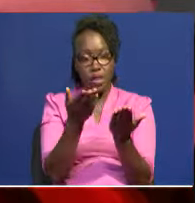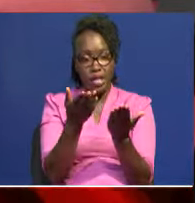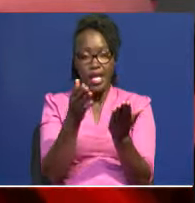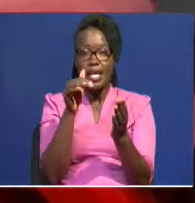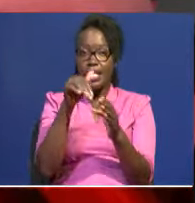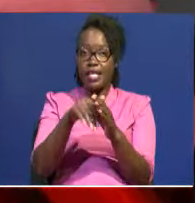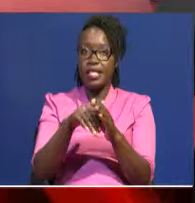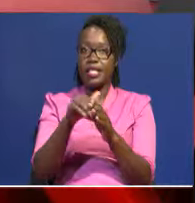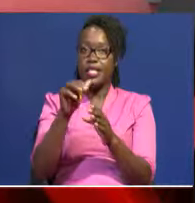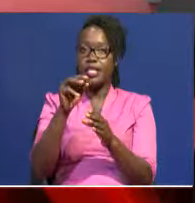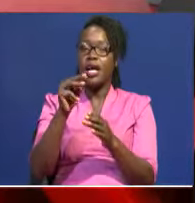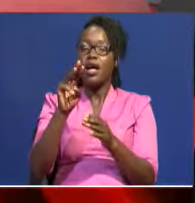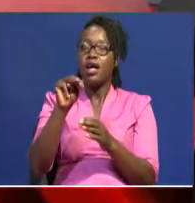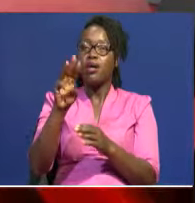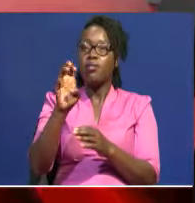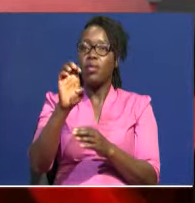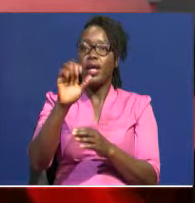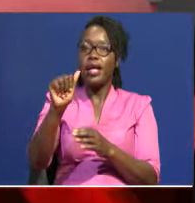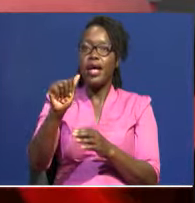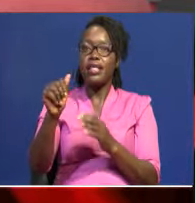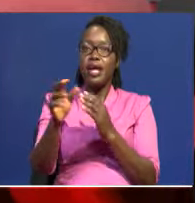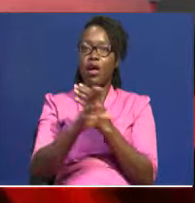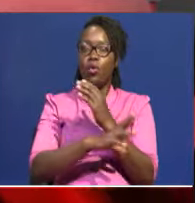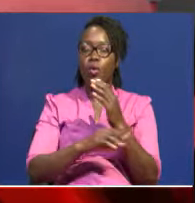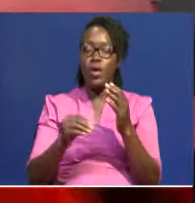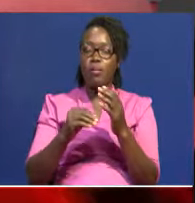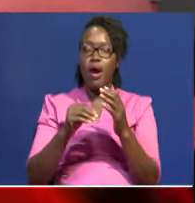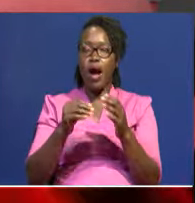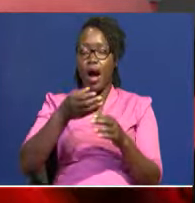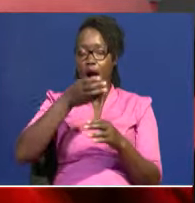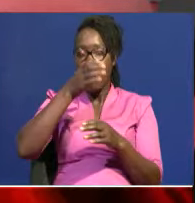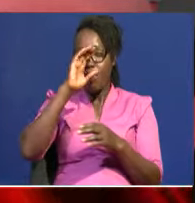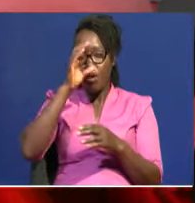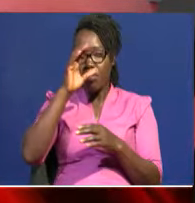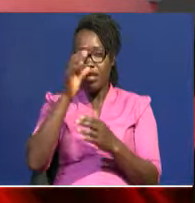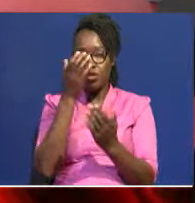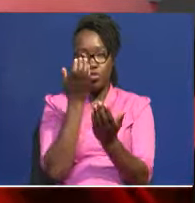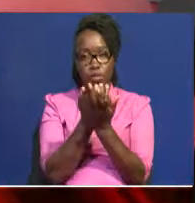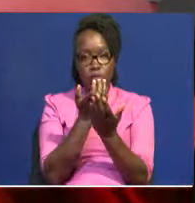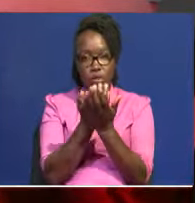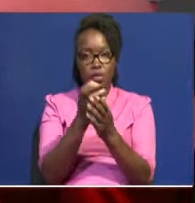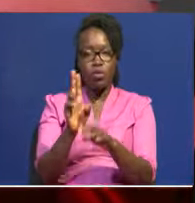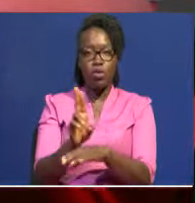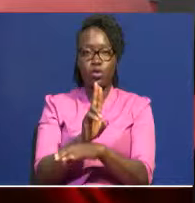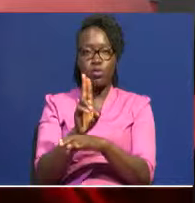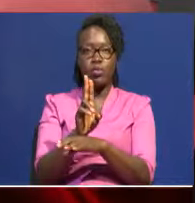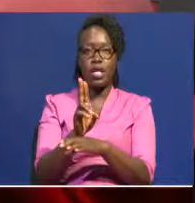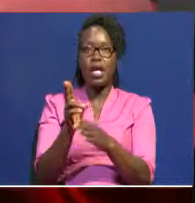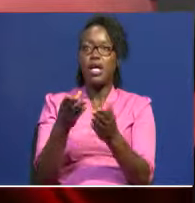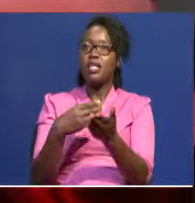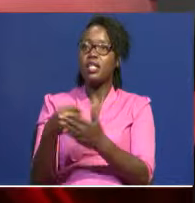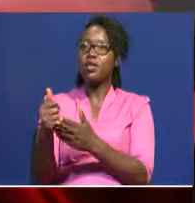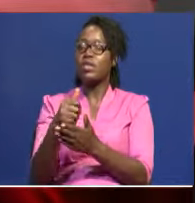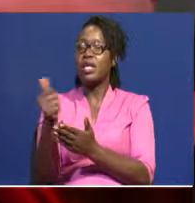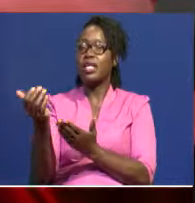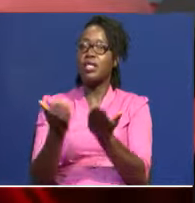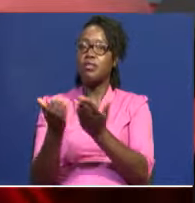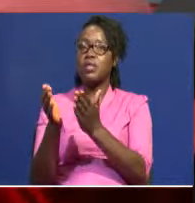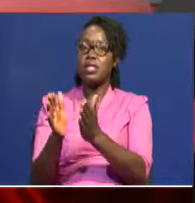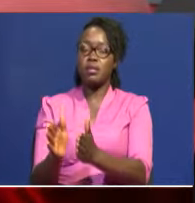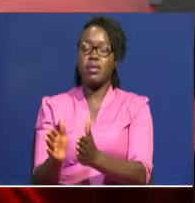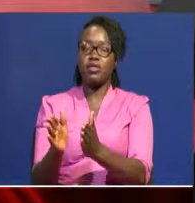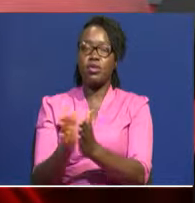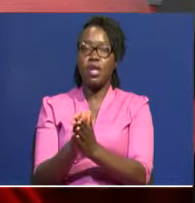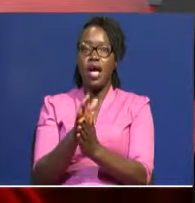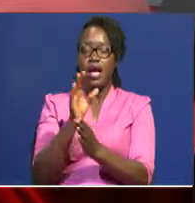katika eneo la Mwea Magharibi na kuiba pombe hiyo ambayo ilipaswa kutumika kama ushahidi na kumuuzia mfanyabiashara mmoja. Pombe